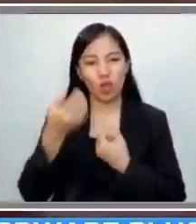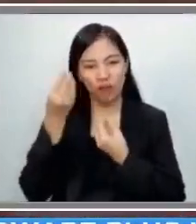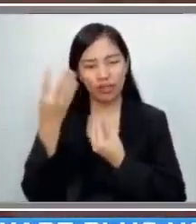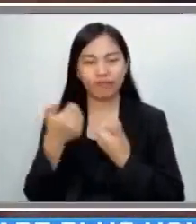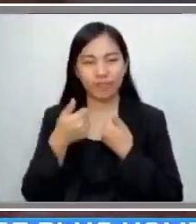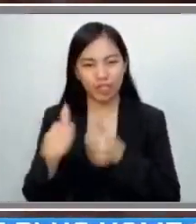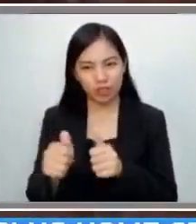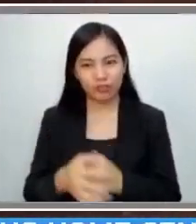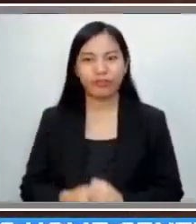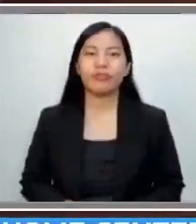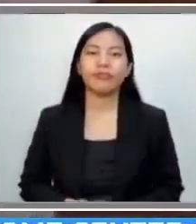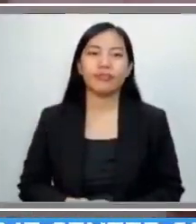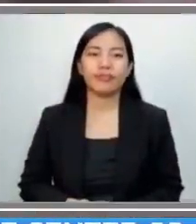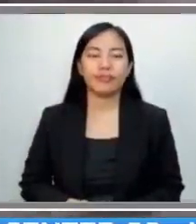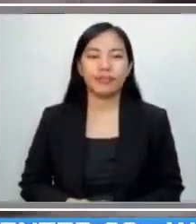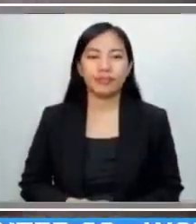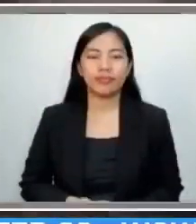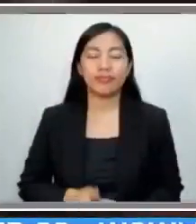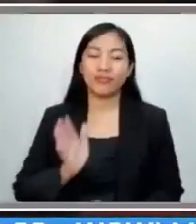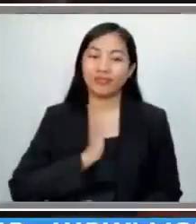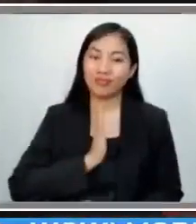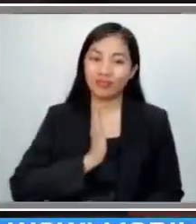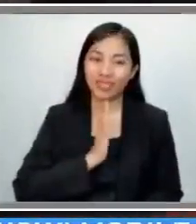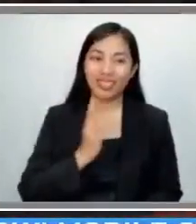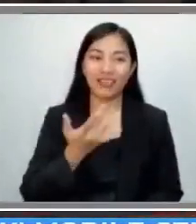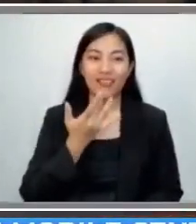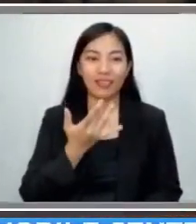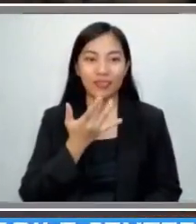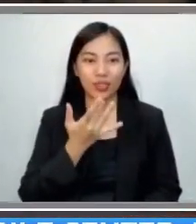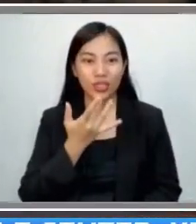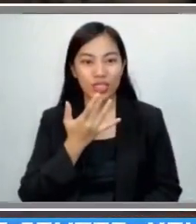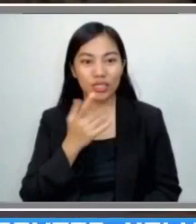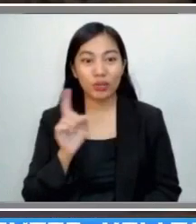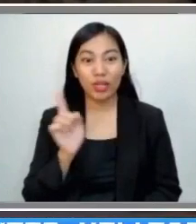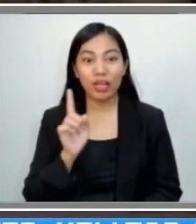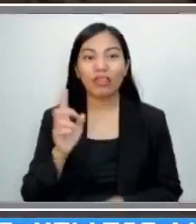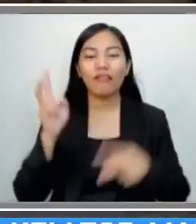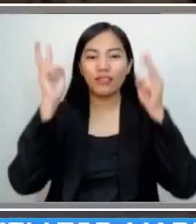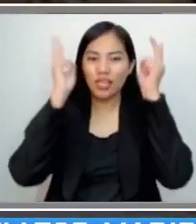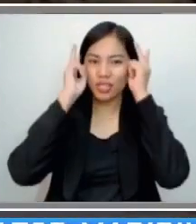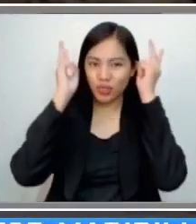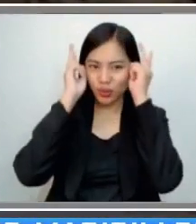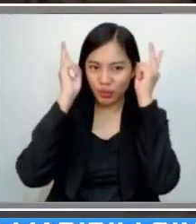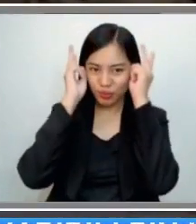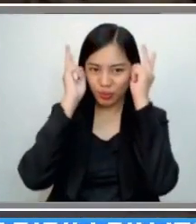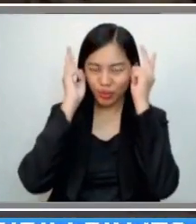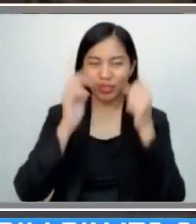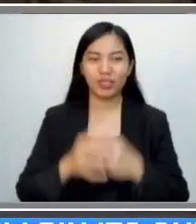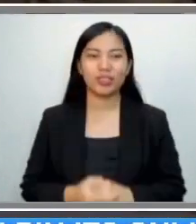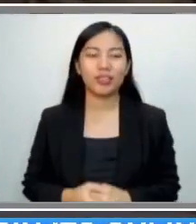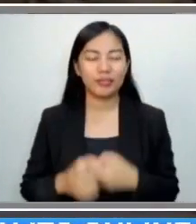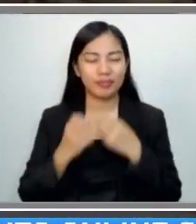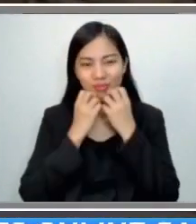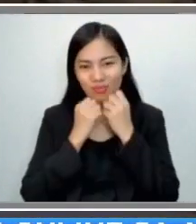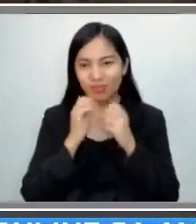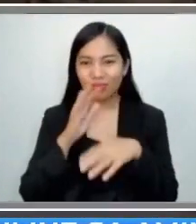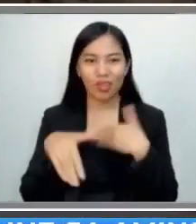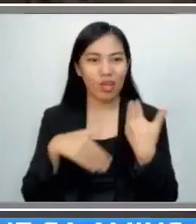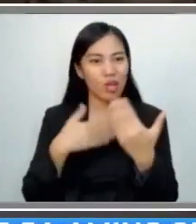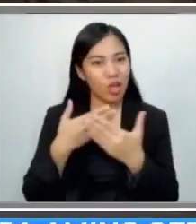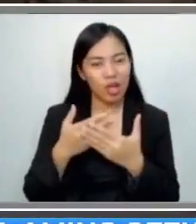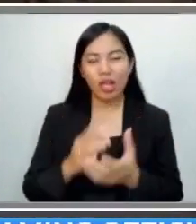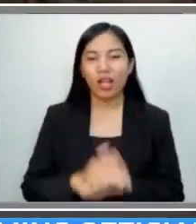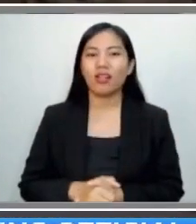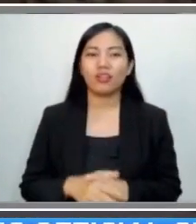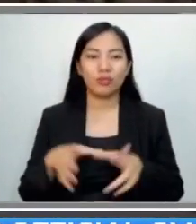Bukod sa mababait, paborito rin na pala nila ang gulay ko ni Worth It daw ang talaga ang lahat ng pagod sa pag-aalaga dahil sobra rin